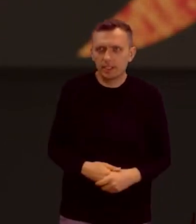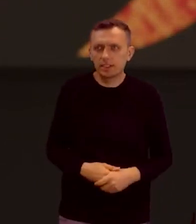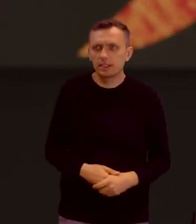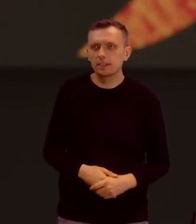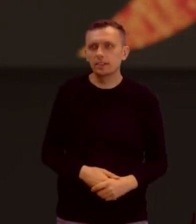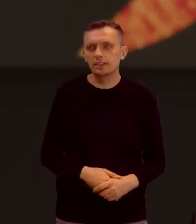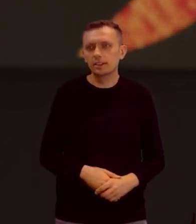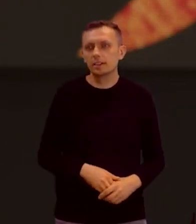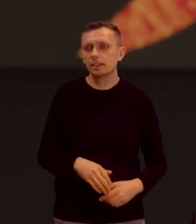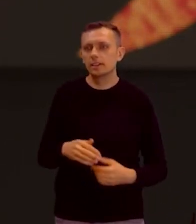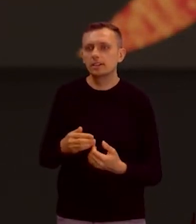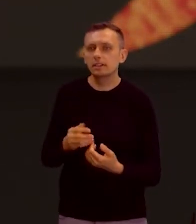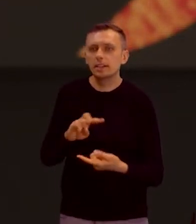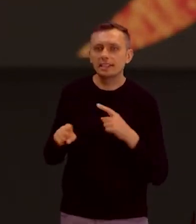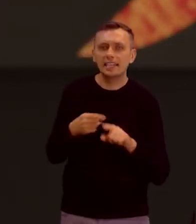ilością strzał.